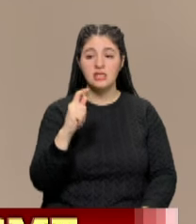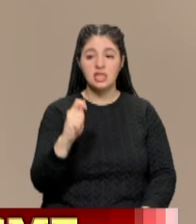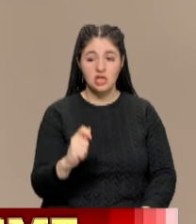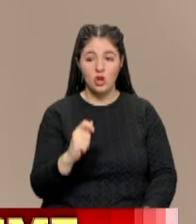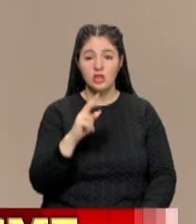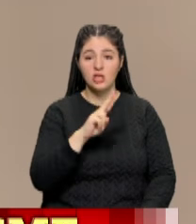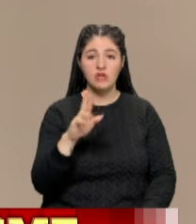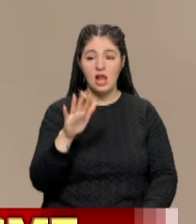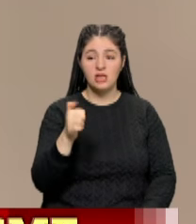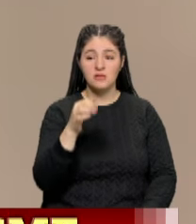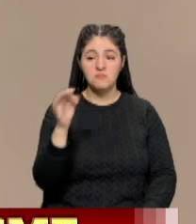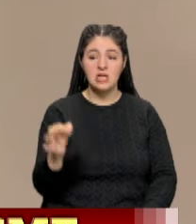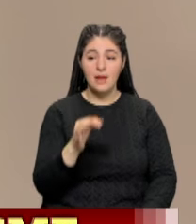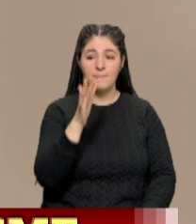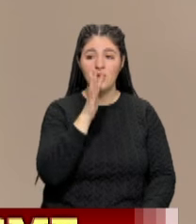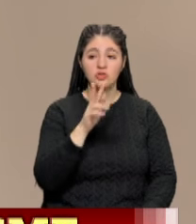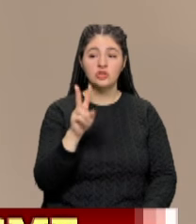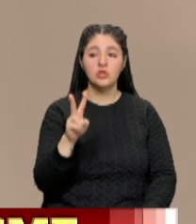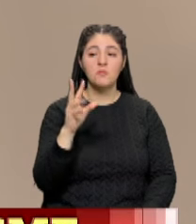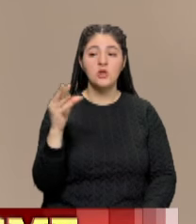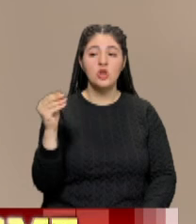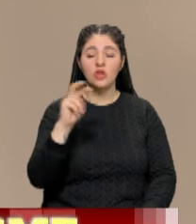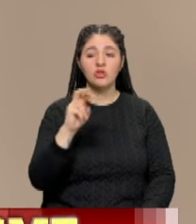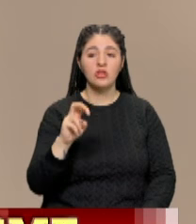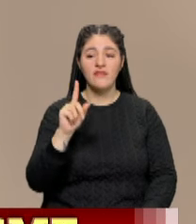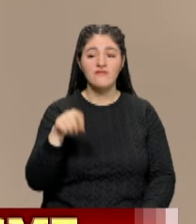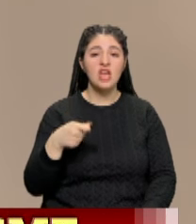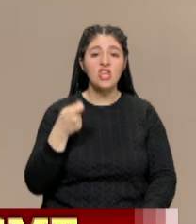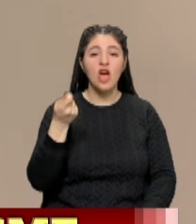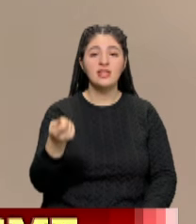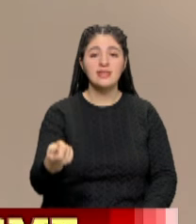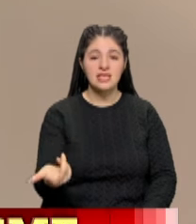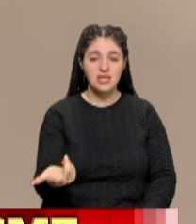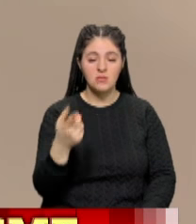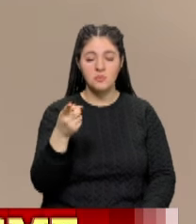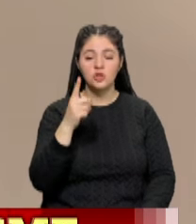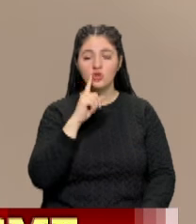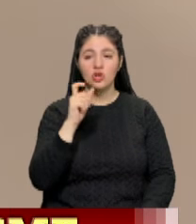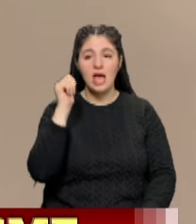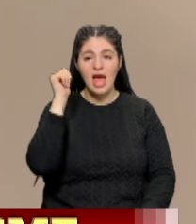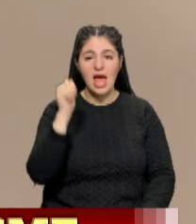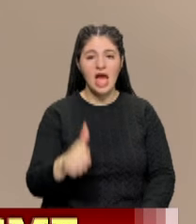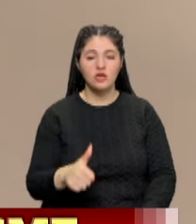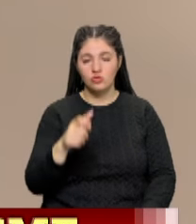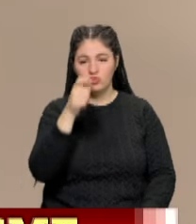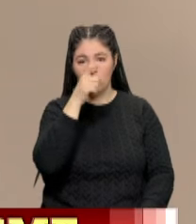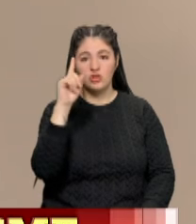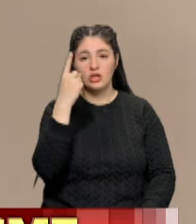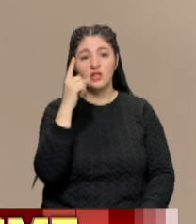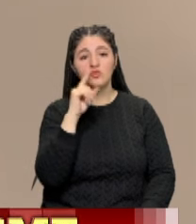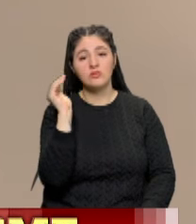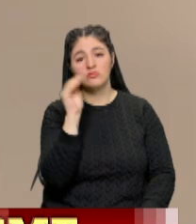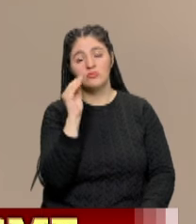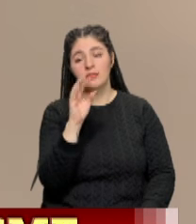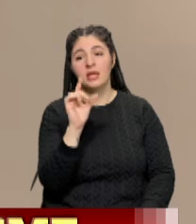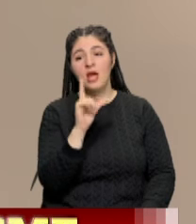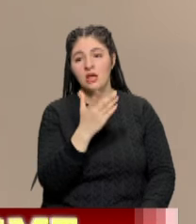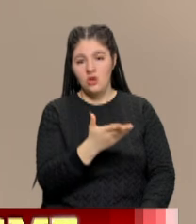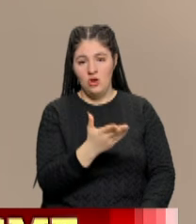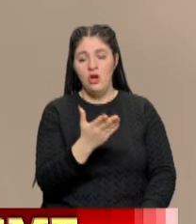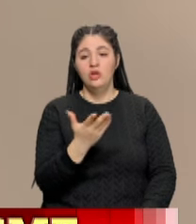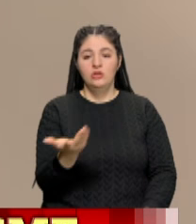2 trilyon 756 milyar 502 milyon dolar vergi ödedik. Bu soruların her gün ülkeyi yönetenlere sorulması